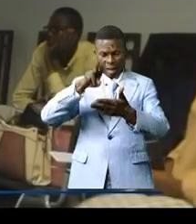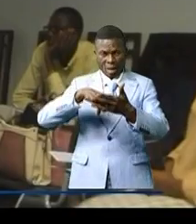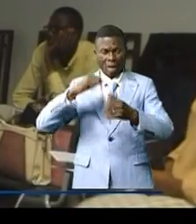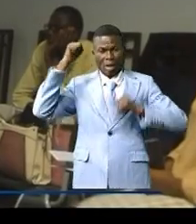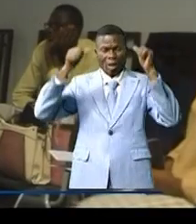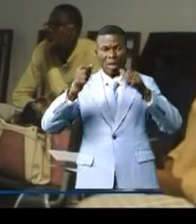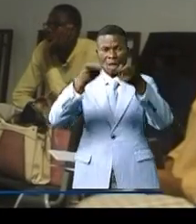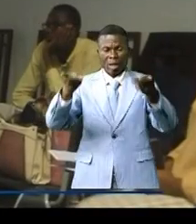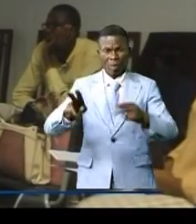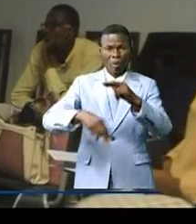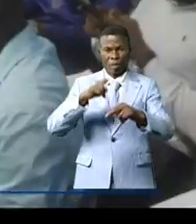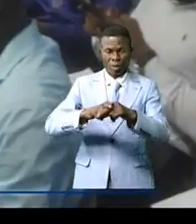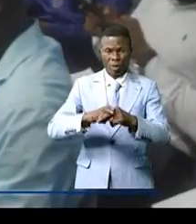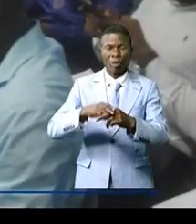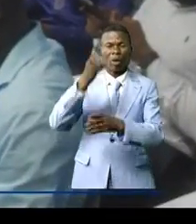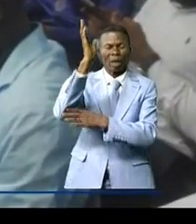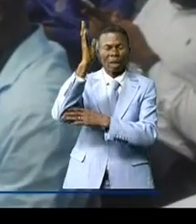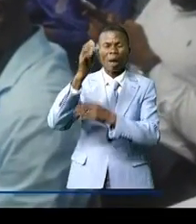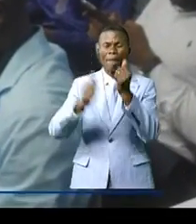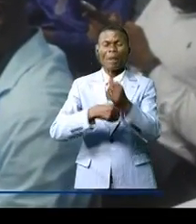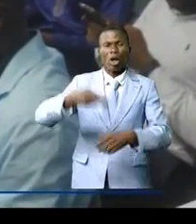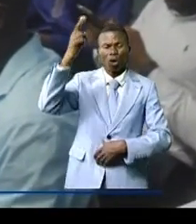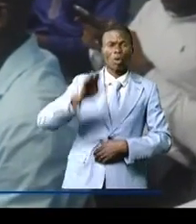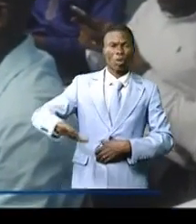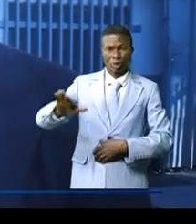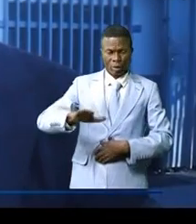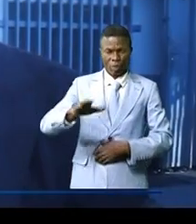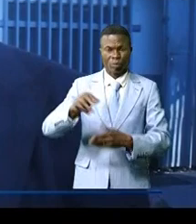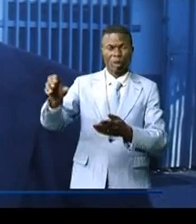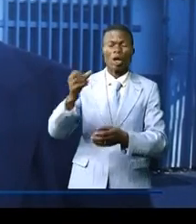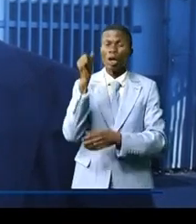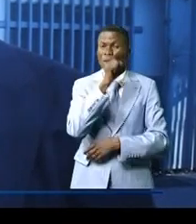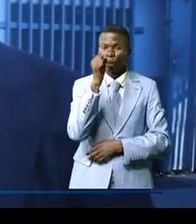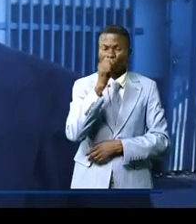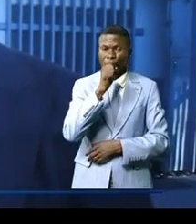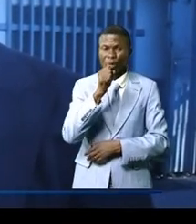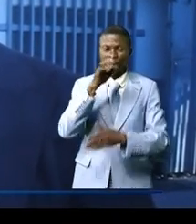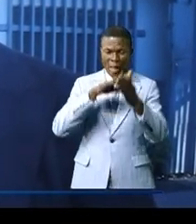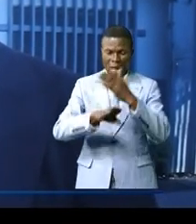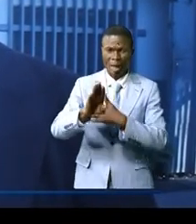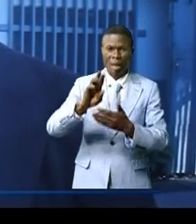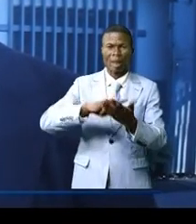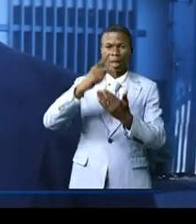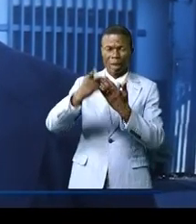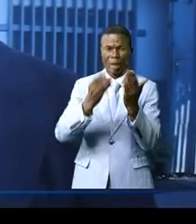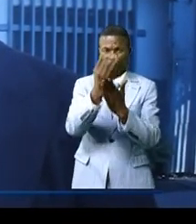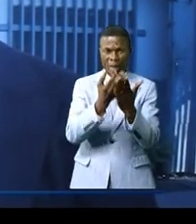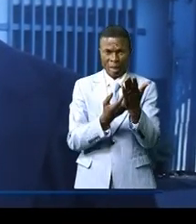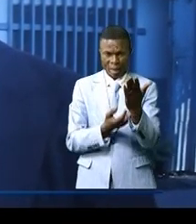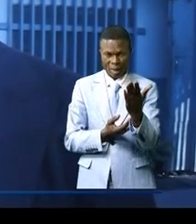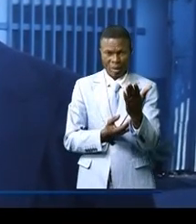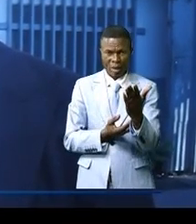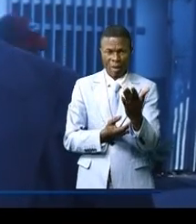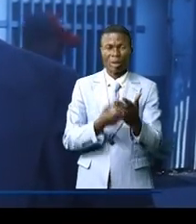parcs nationaux, les monuments historiques et bien d'autres. La Rumba a été inscrite sur la liste représentative du